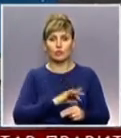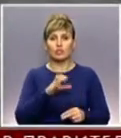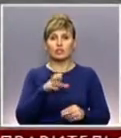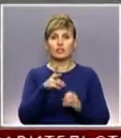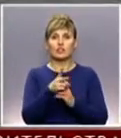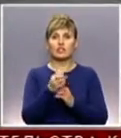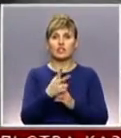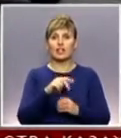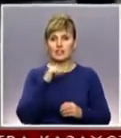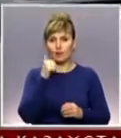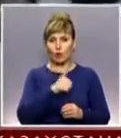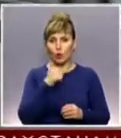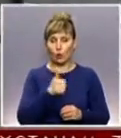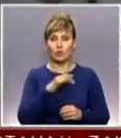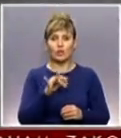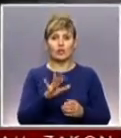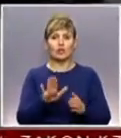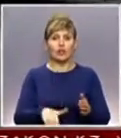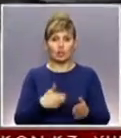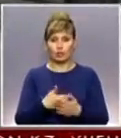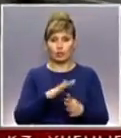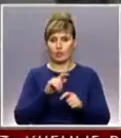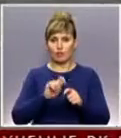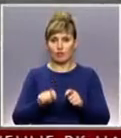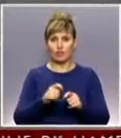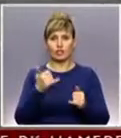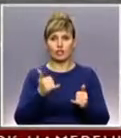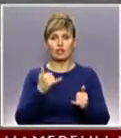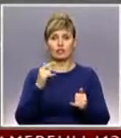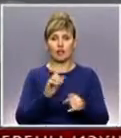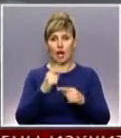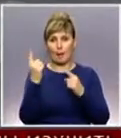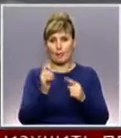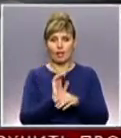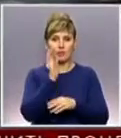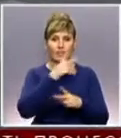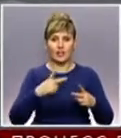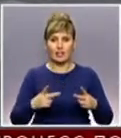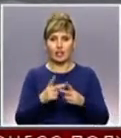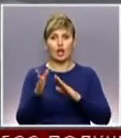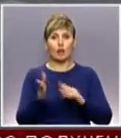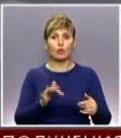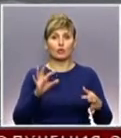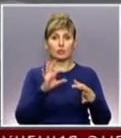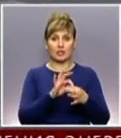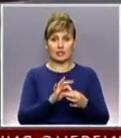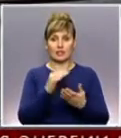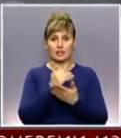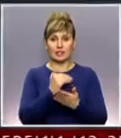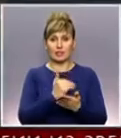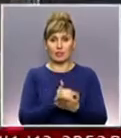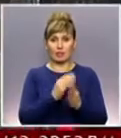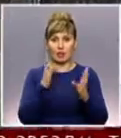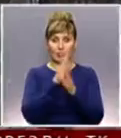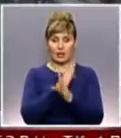2013 года и с тех пор его не проверяли сейчас аппарат отправлен в астану после его присоединят к системе как гидра